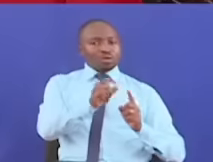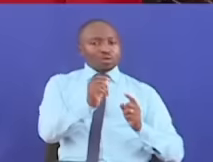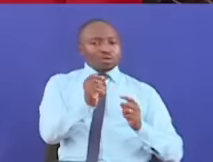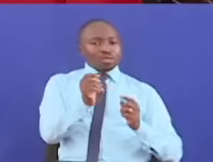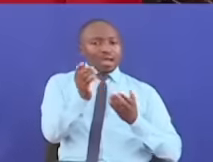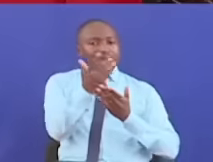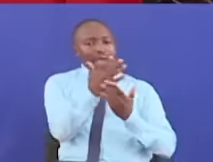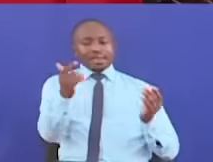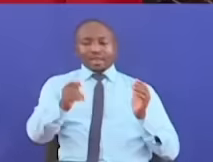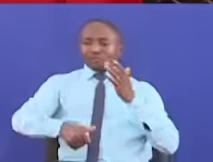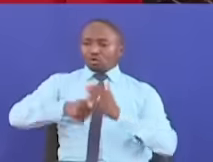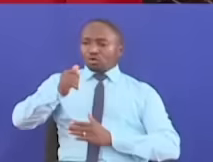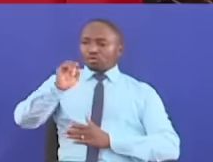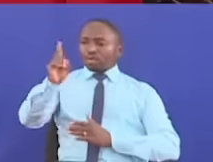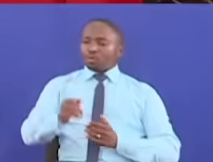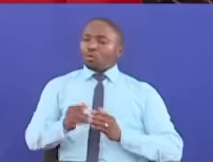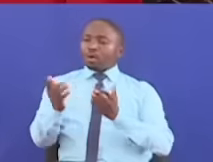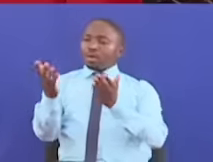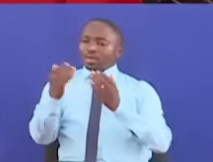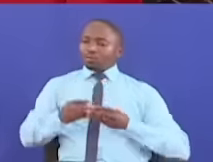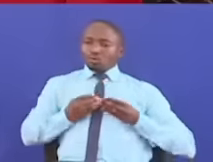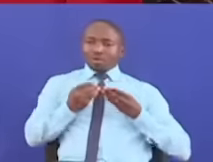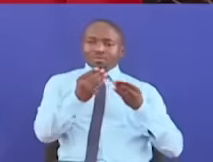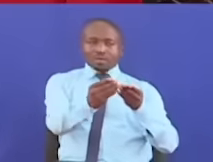Vio wana opasa kuk